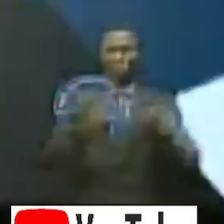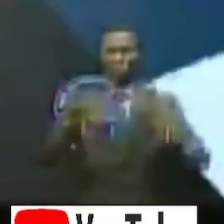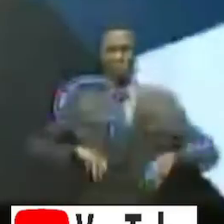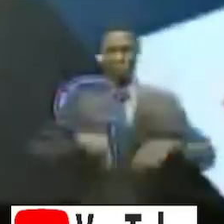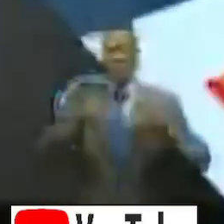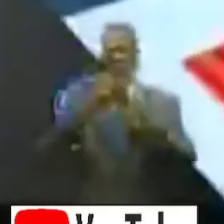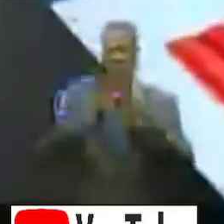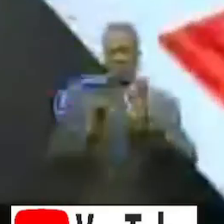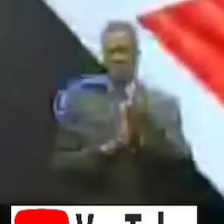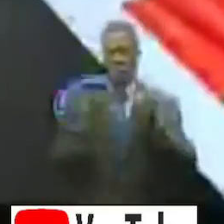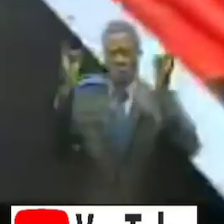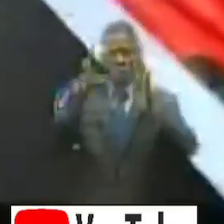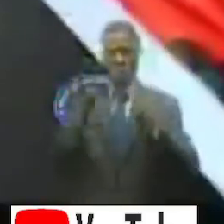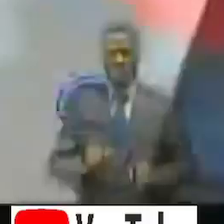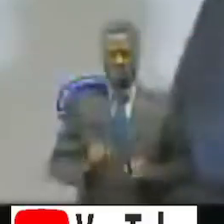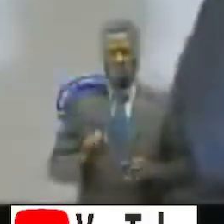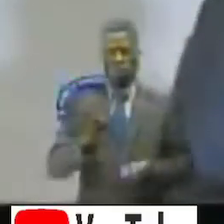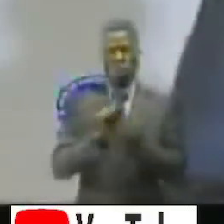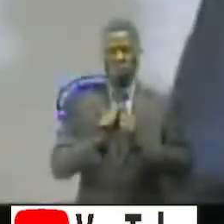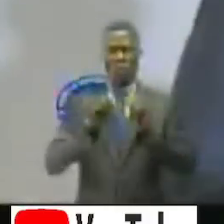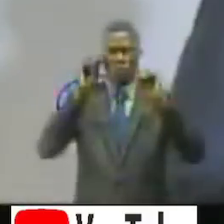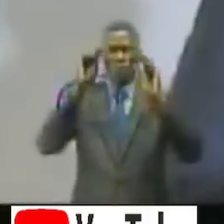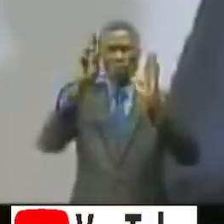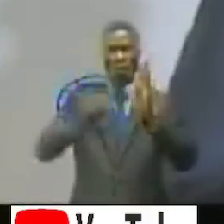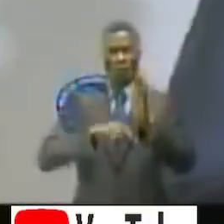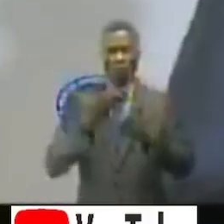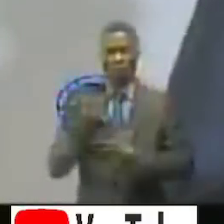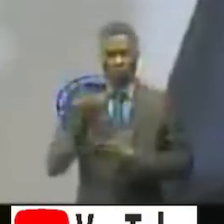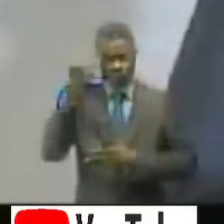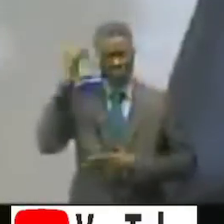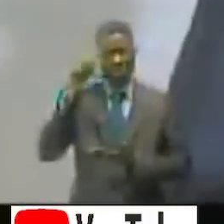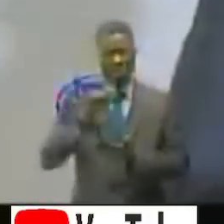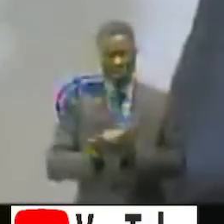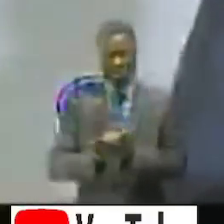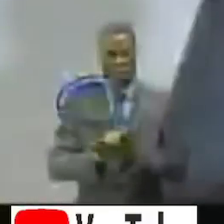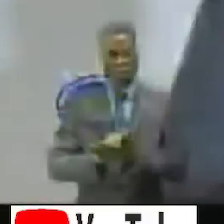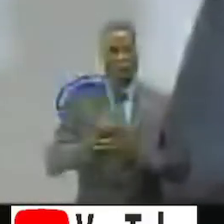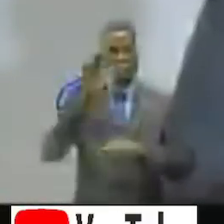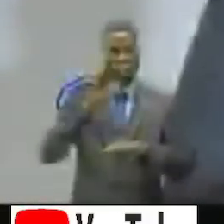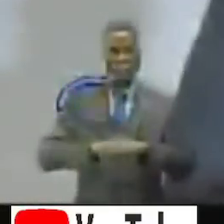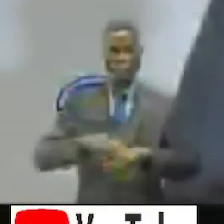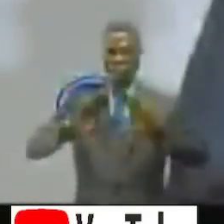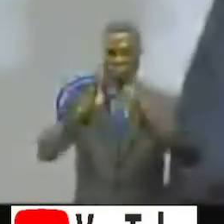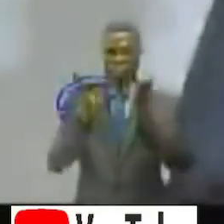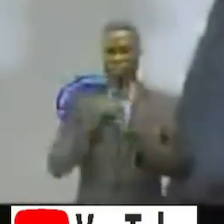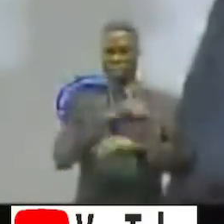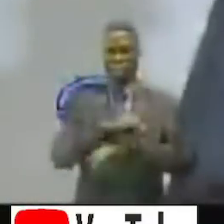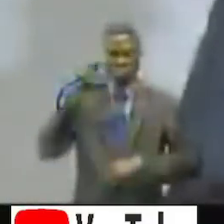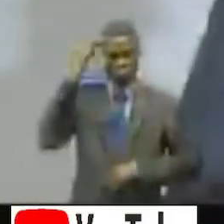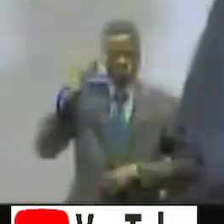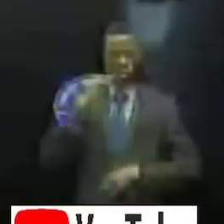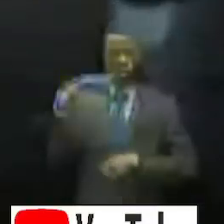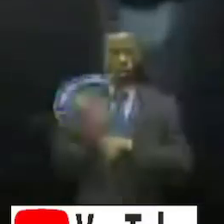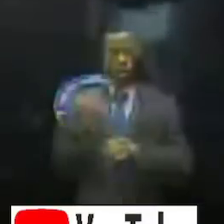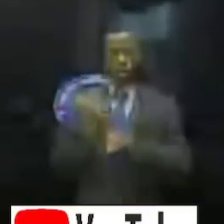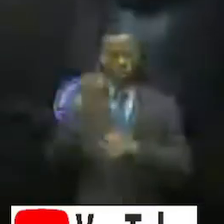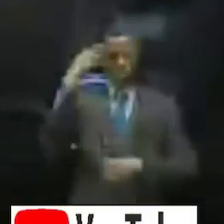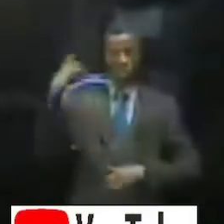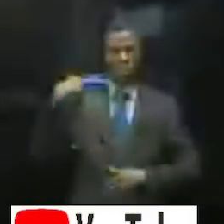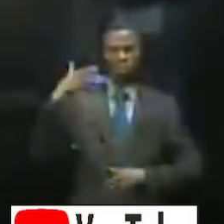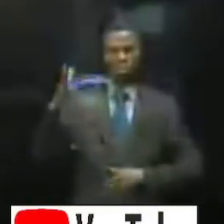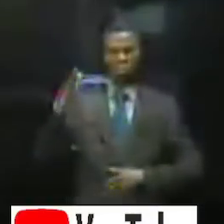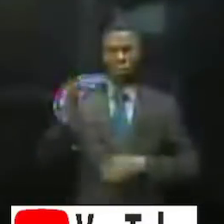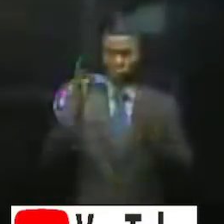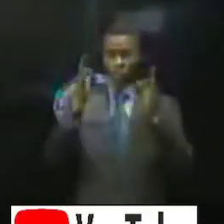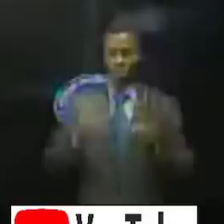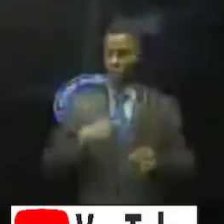gouvernance numérique de son secteur. Cette initiative devrait inspirer tous les ministères et services de l'État qui ne l'ont pas